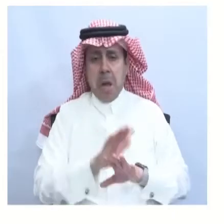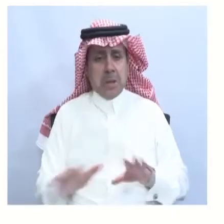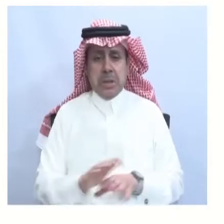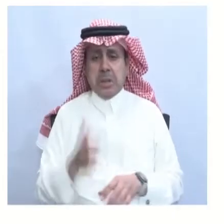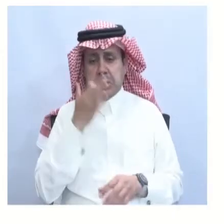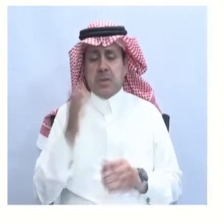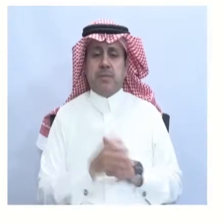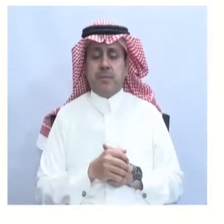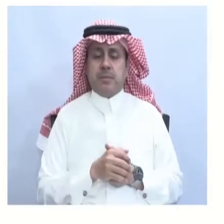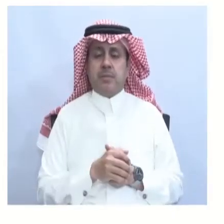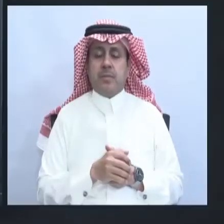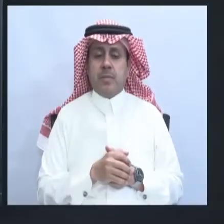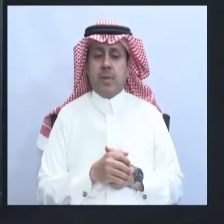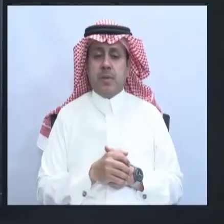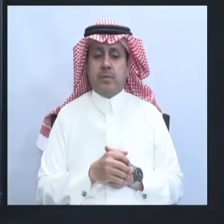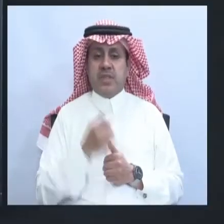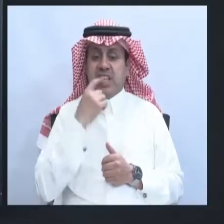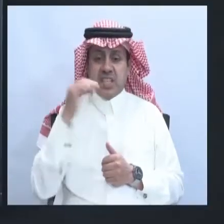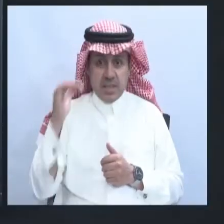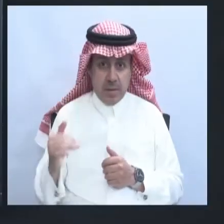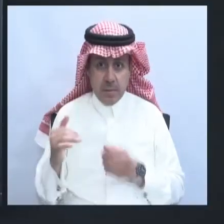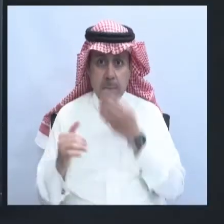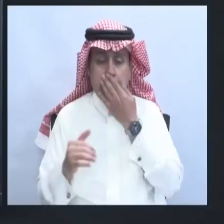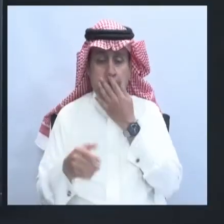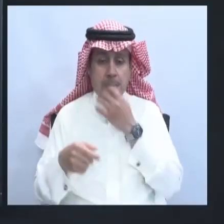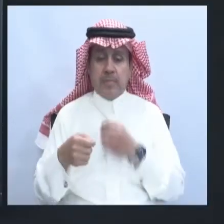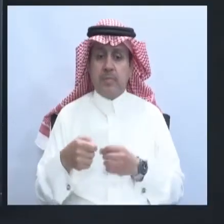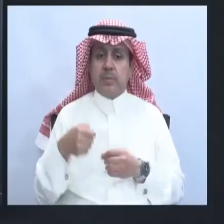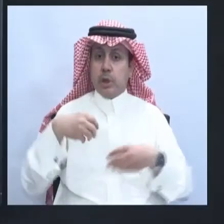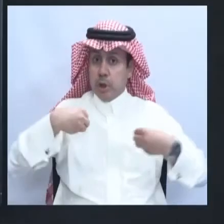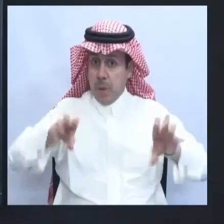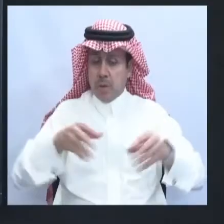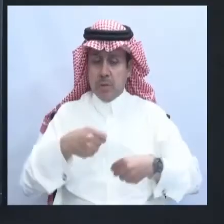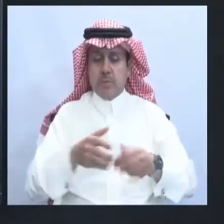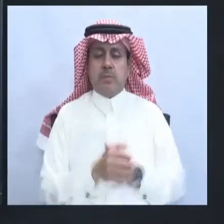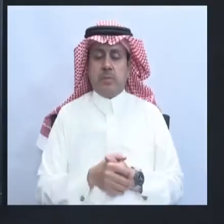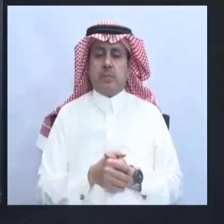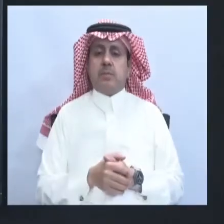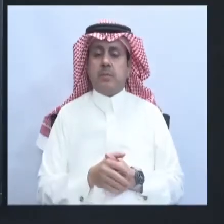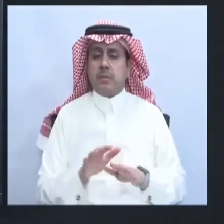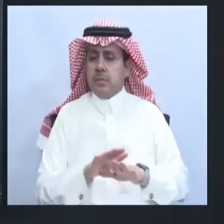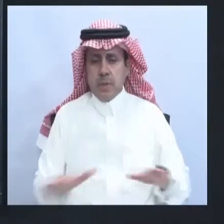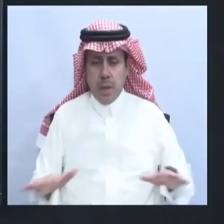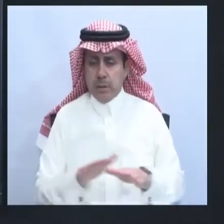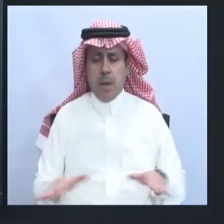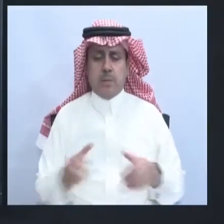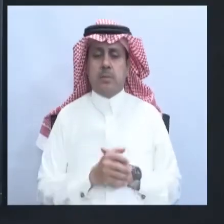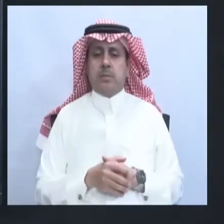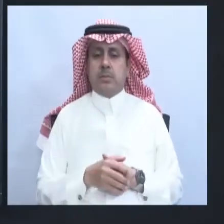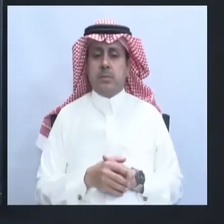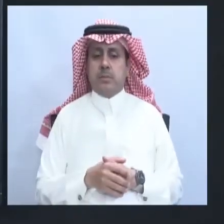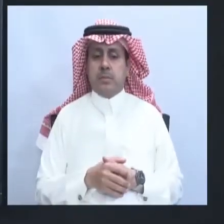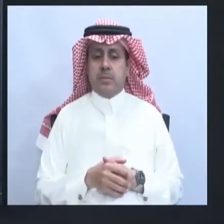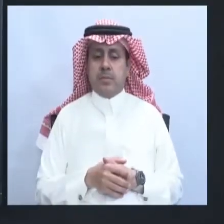وفي الغالب ان الصغار يشترونها ويتبايعون فيها فلا باس بهذا فان هذه الصور